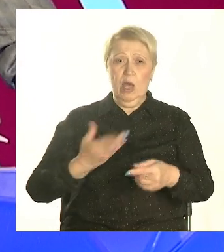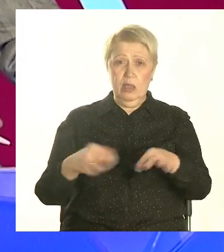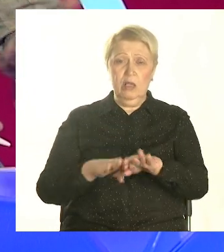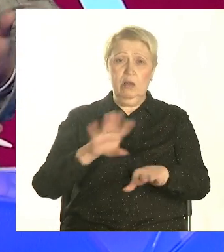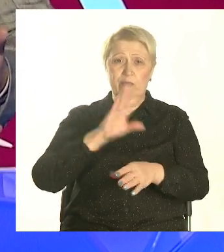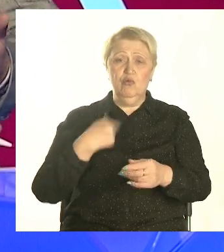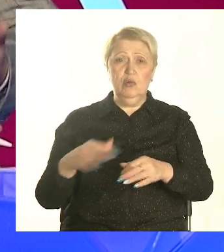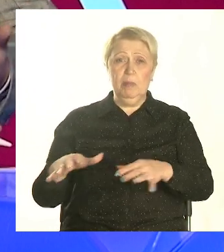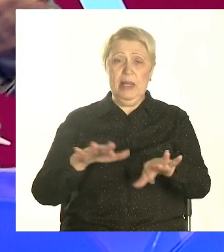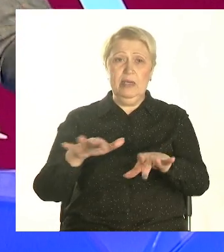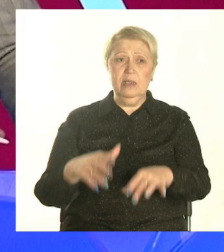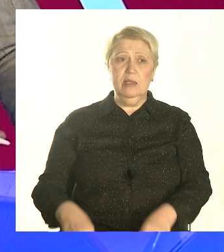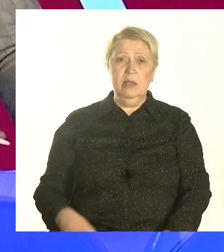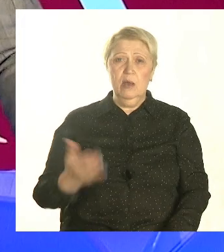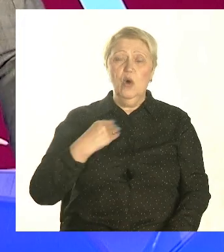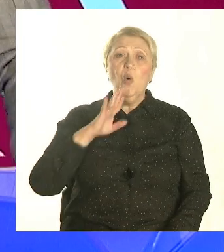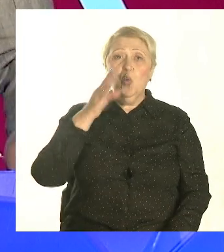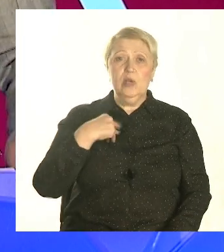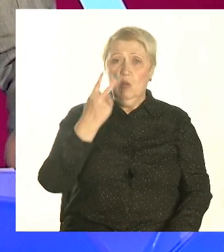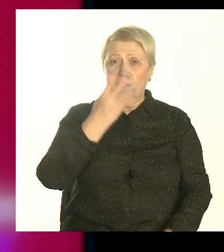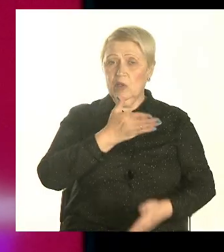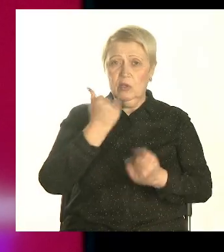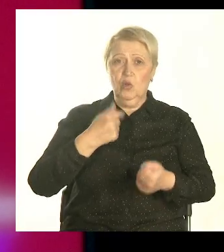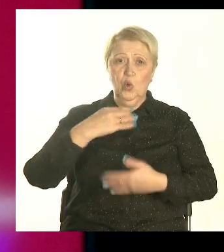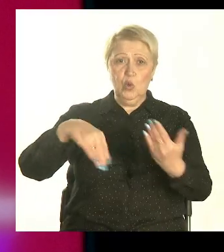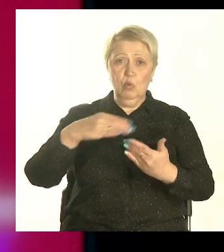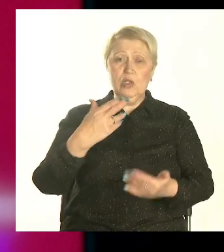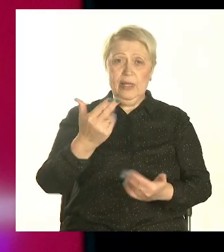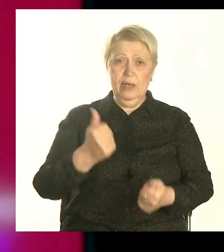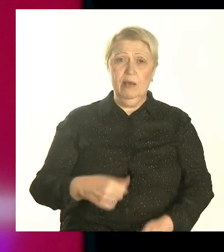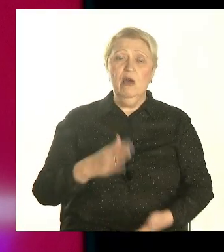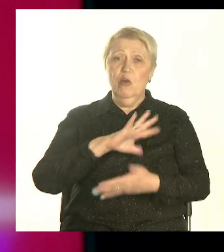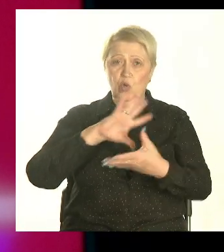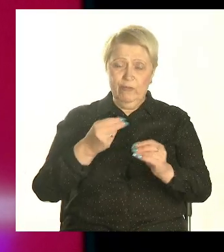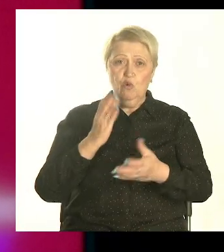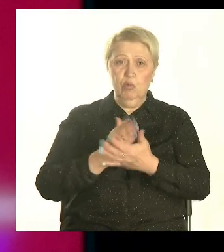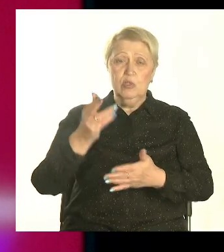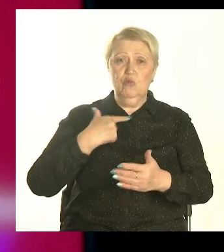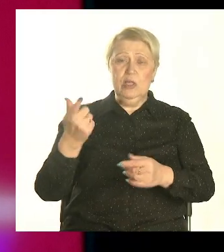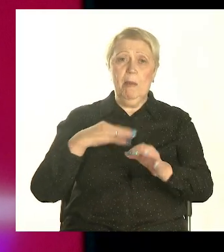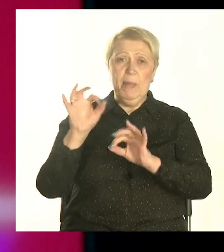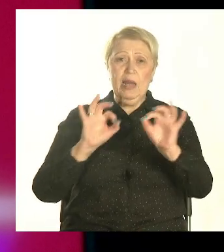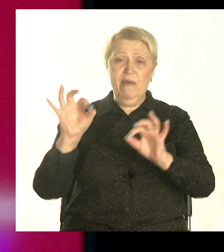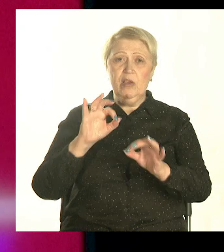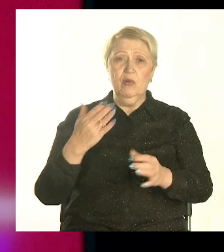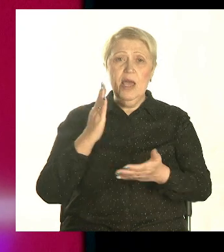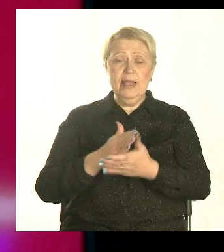машина приедет, я не увижу также мусора, как это все было. Совершенно верно, все по графику будет. Все будет по графику. Есть ли